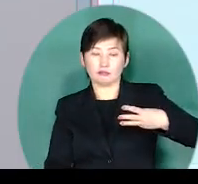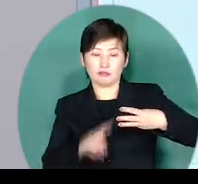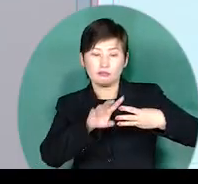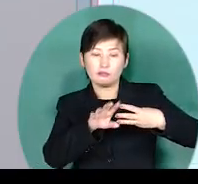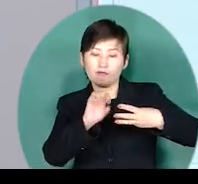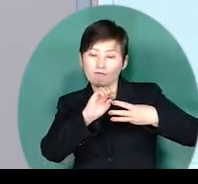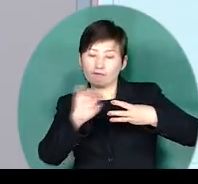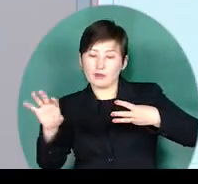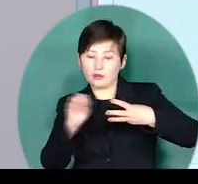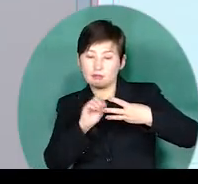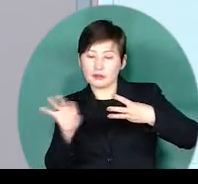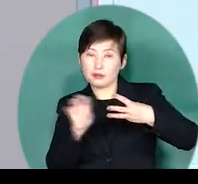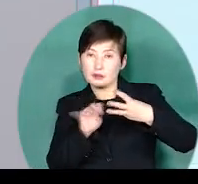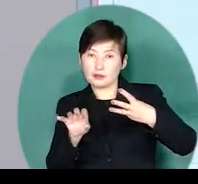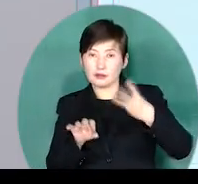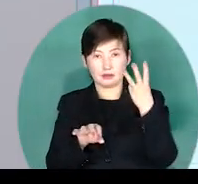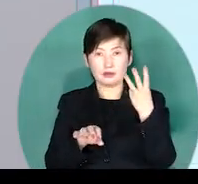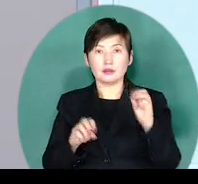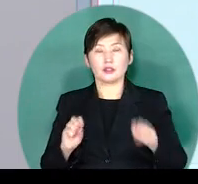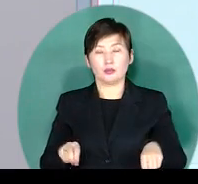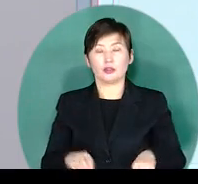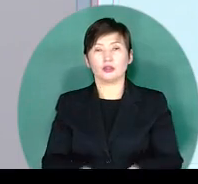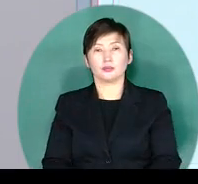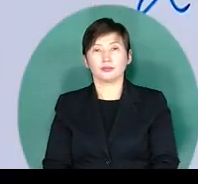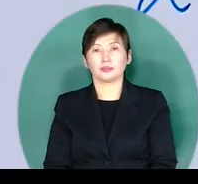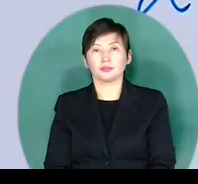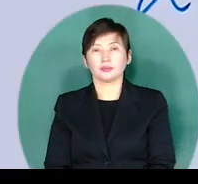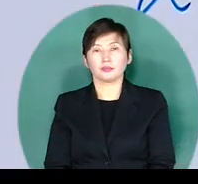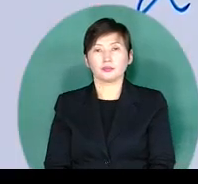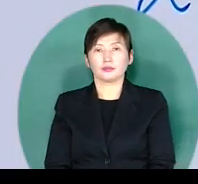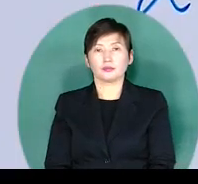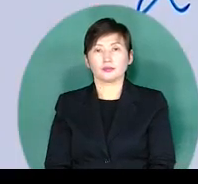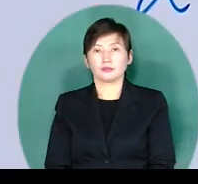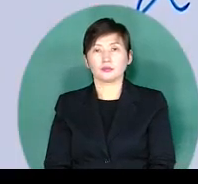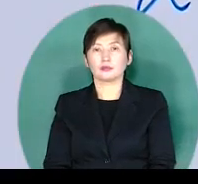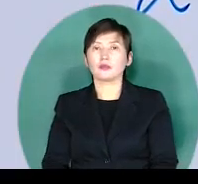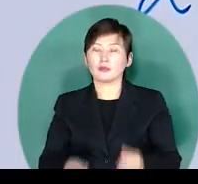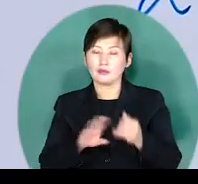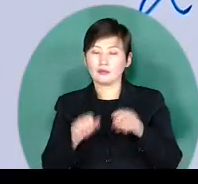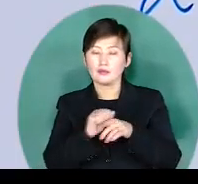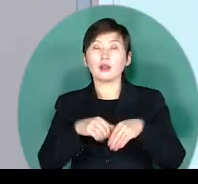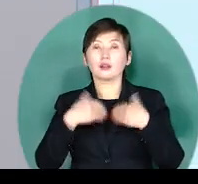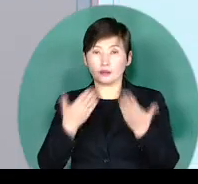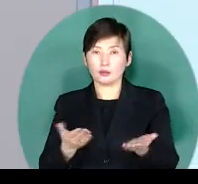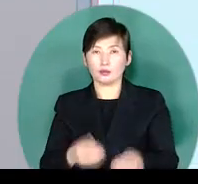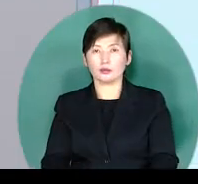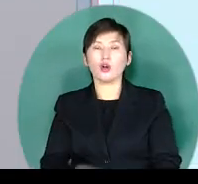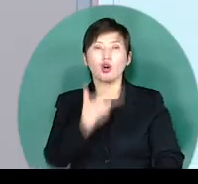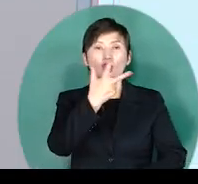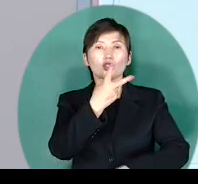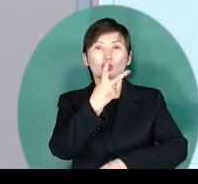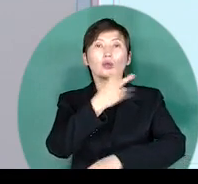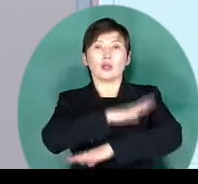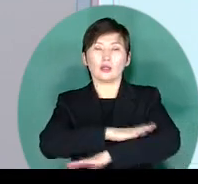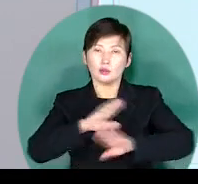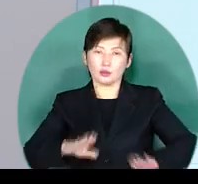юм бол орны нэмэгдхүний нийлбэр хэлбэрээр би их зөв бичиж чадчихна гэж ойлгож байна гэсэн үг. За, ингээд багш нь дараах даалгавар юу вэ? 2 дугаар